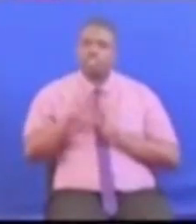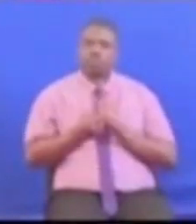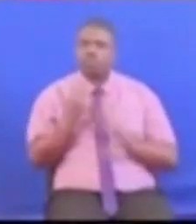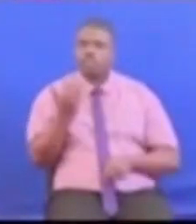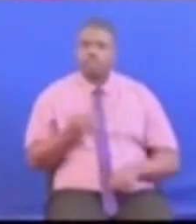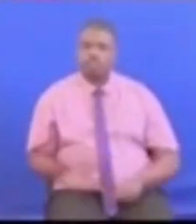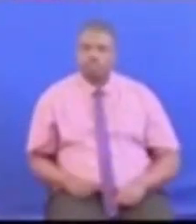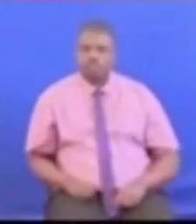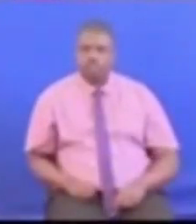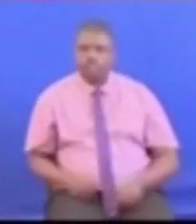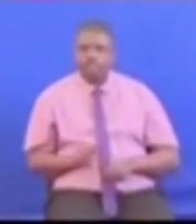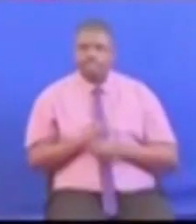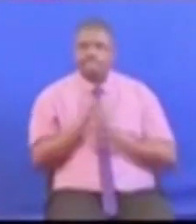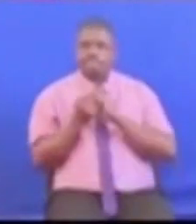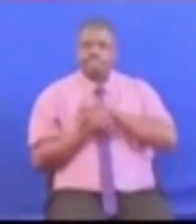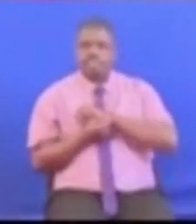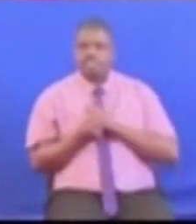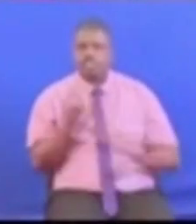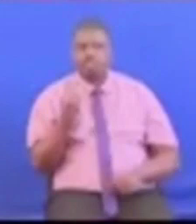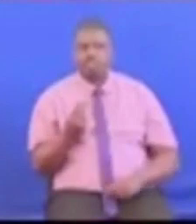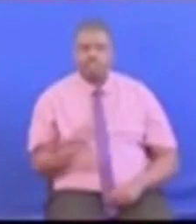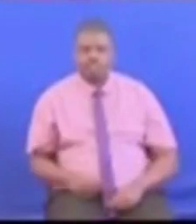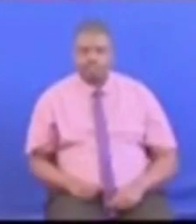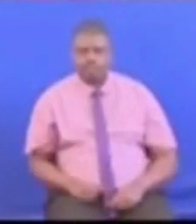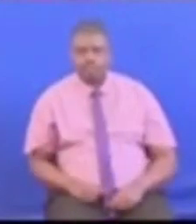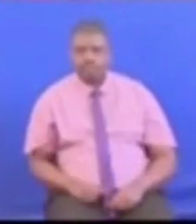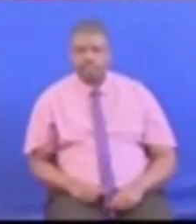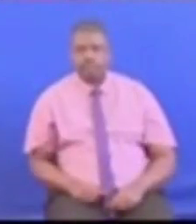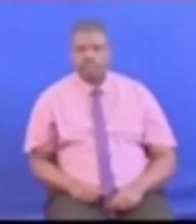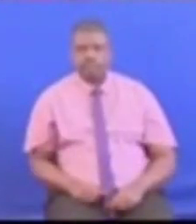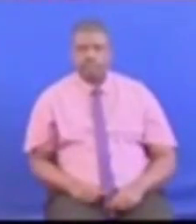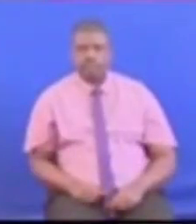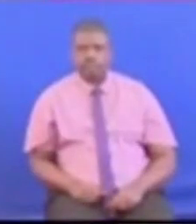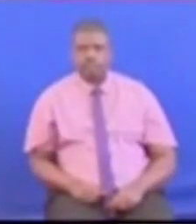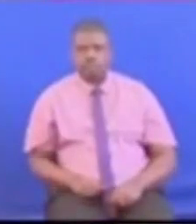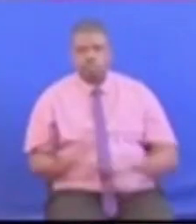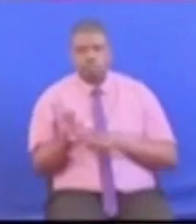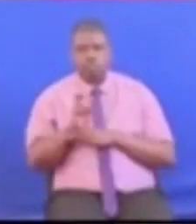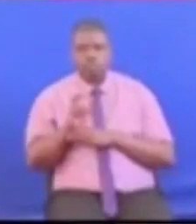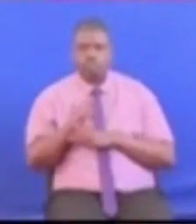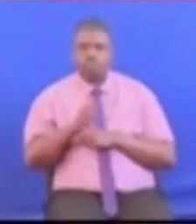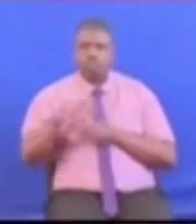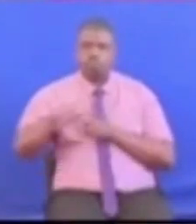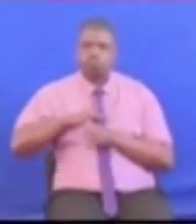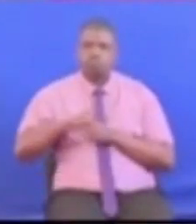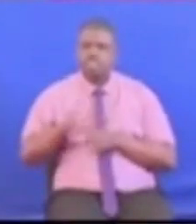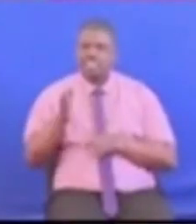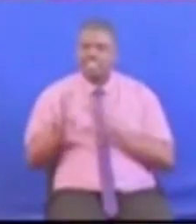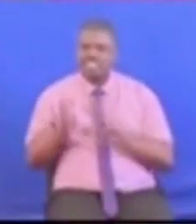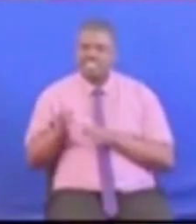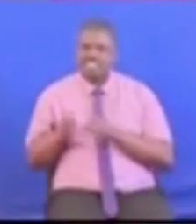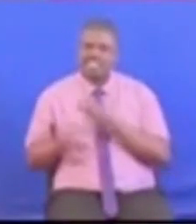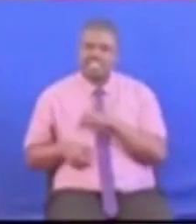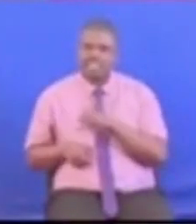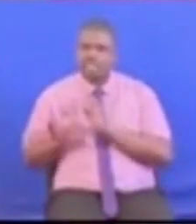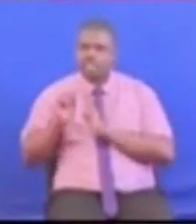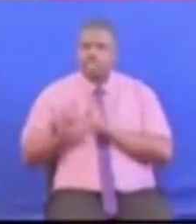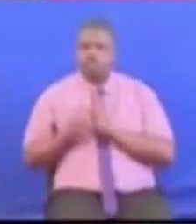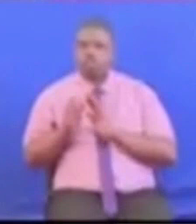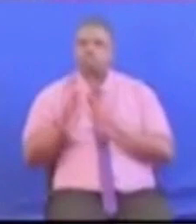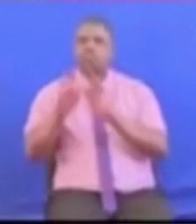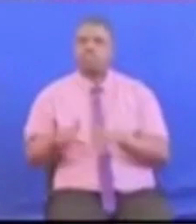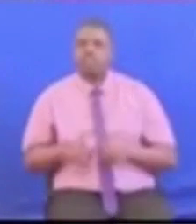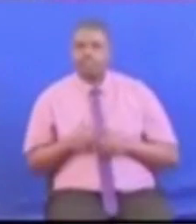5 fasili ya pili ya kusimamia matumizi sahihi ya kanuni za